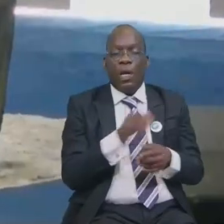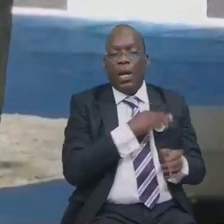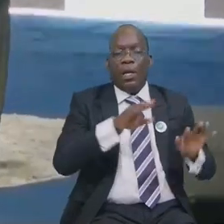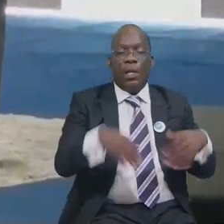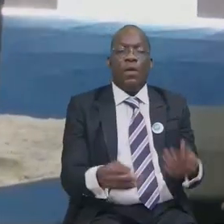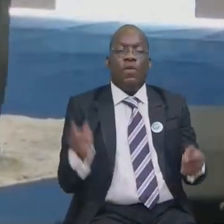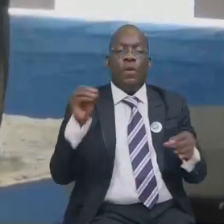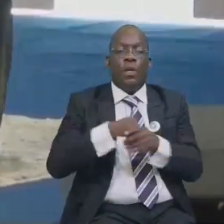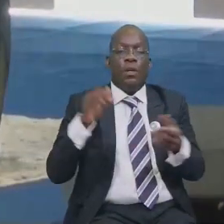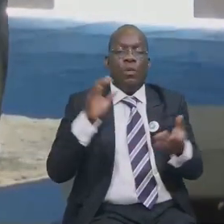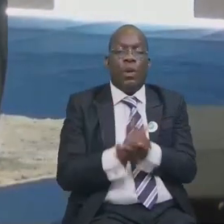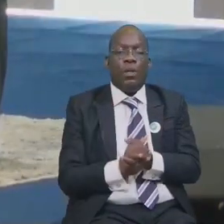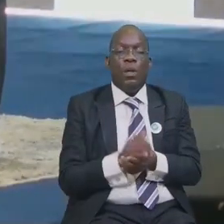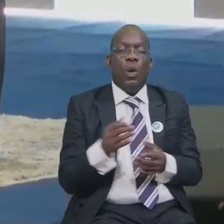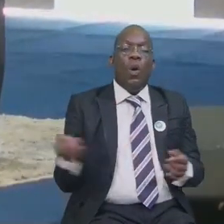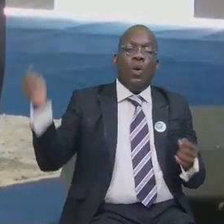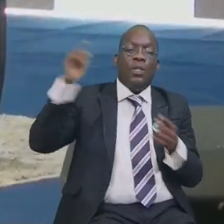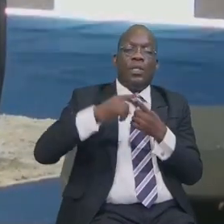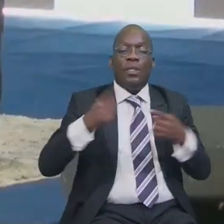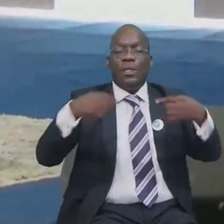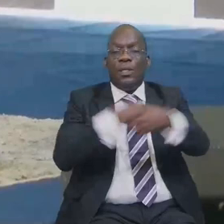entra dans l'arche.